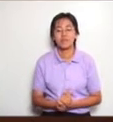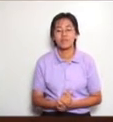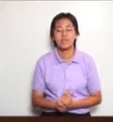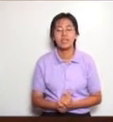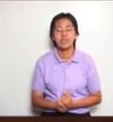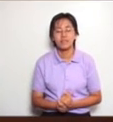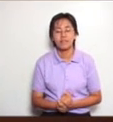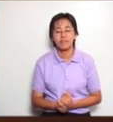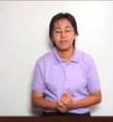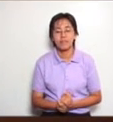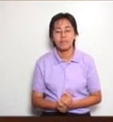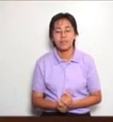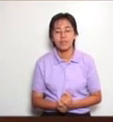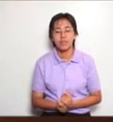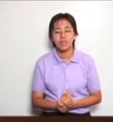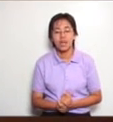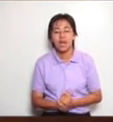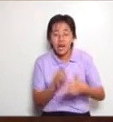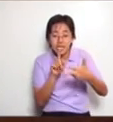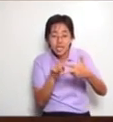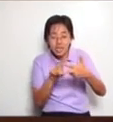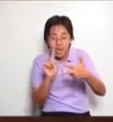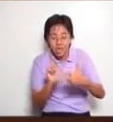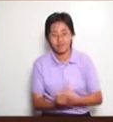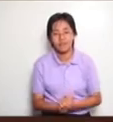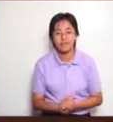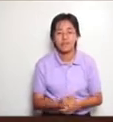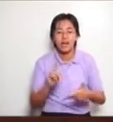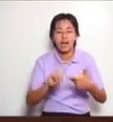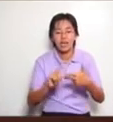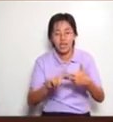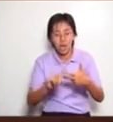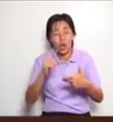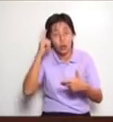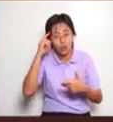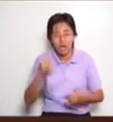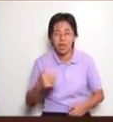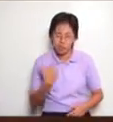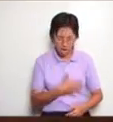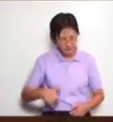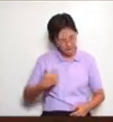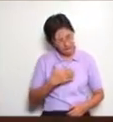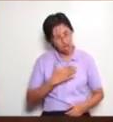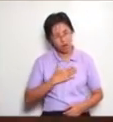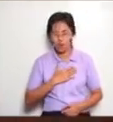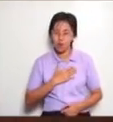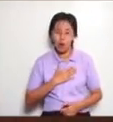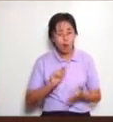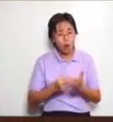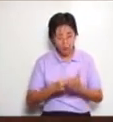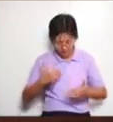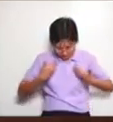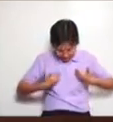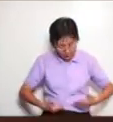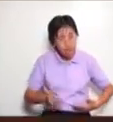keynote แปลวะทนทุขททกของททกขขขกขททองทกขทองททกก